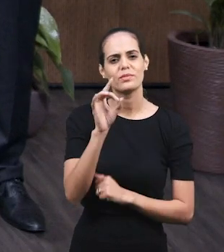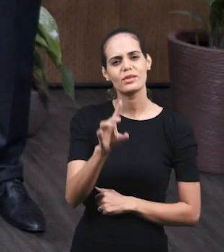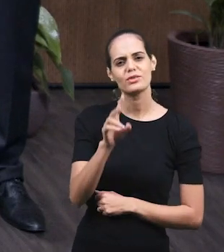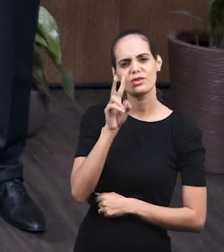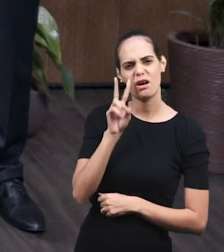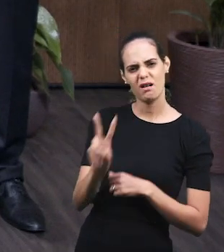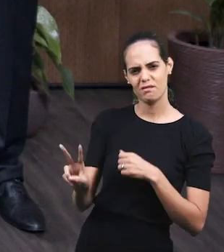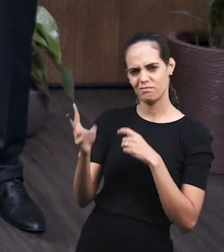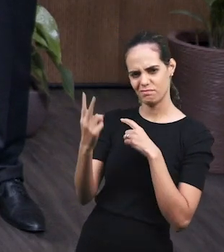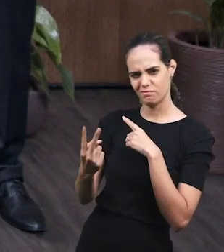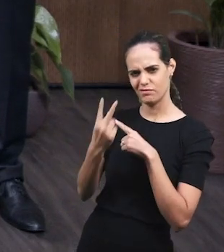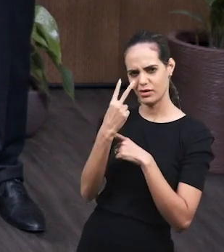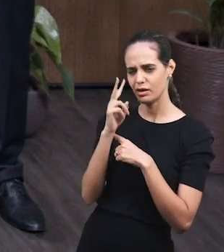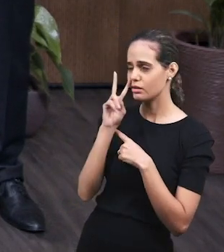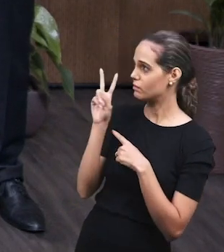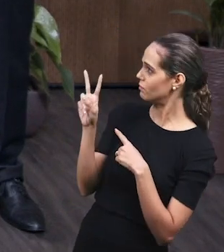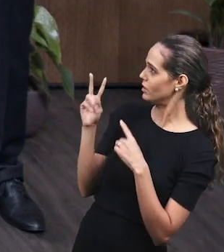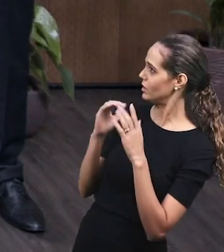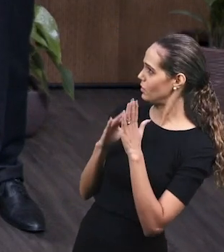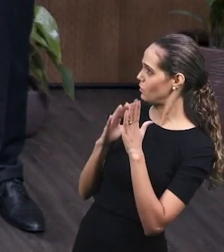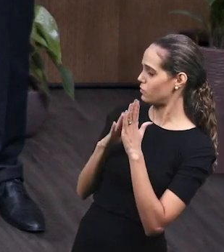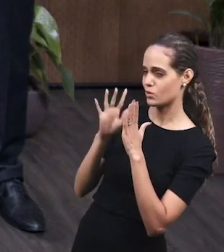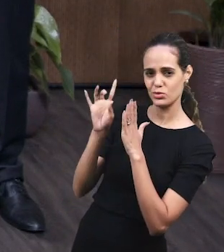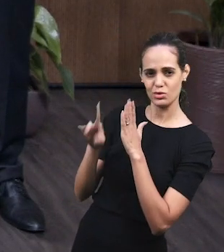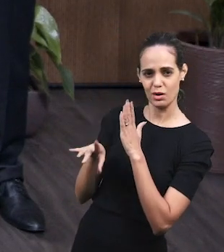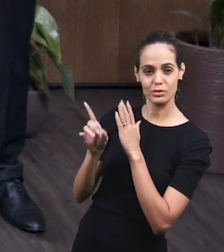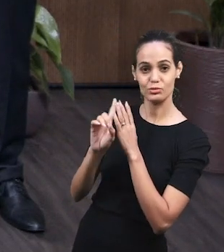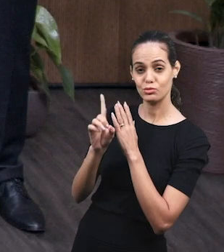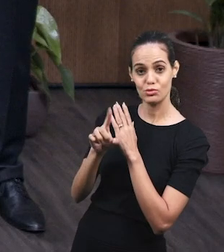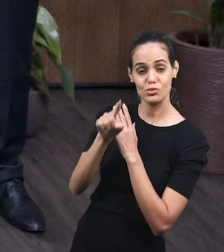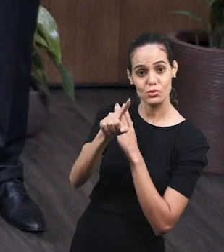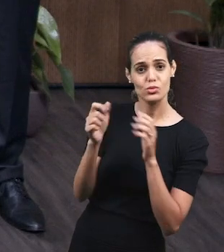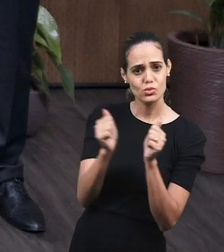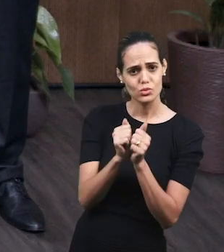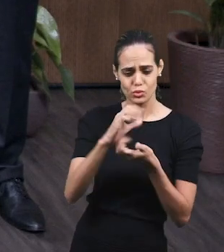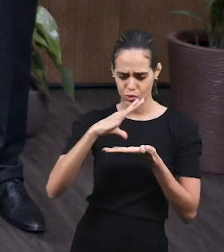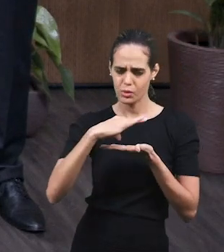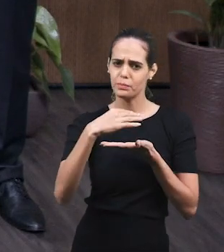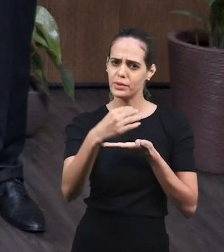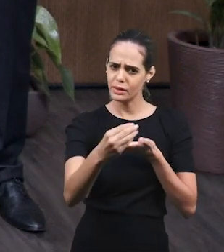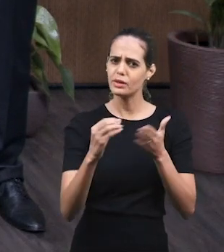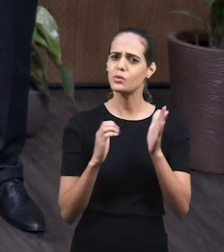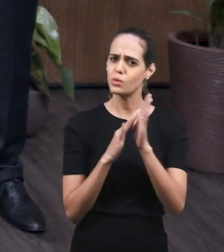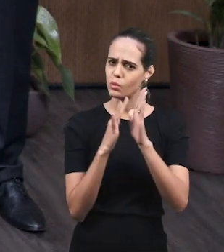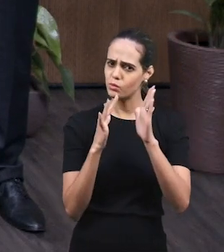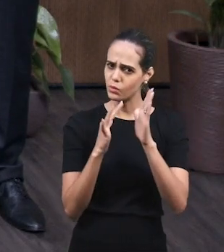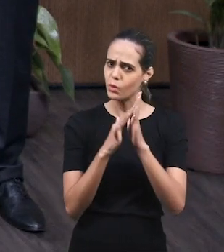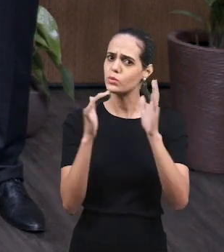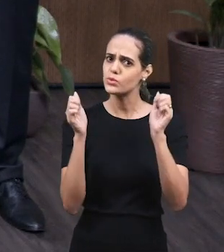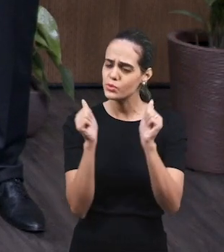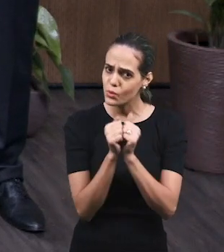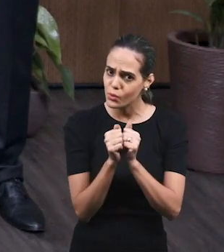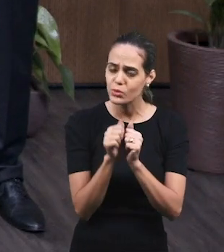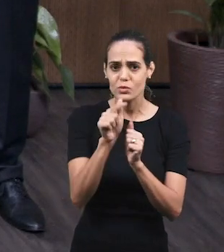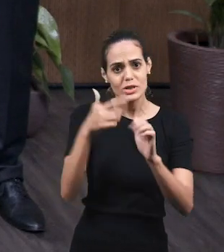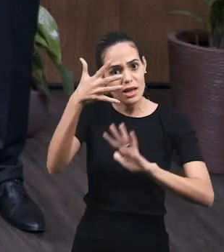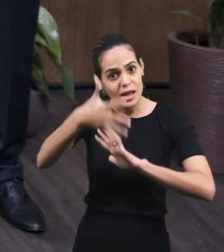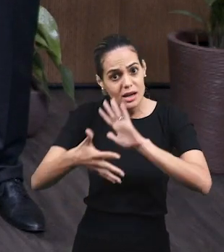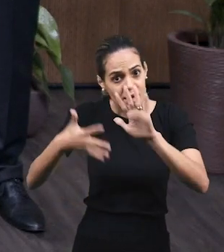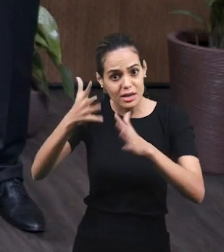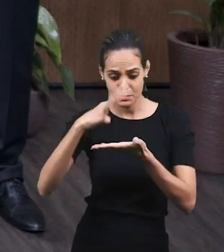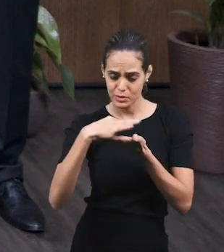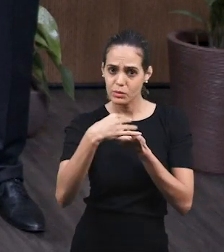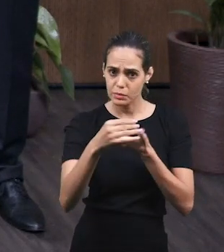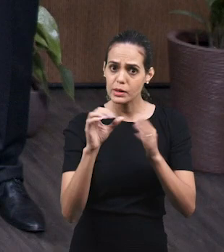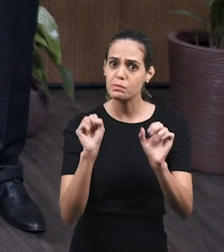madame, messieurs, vous, toute la famille, pas seulement entendre, mais à participer avec nous de cette